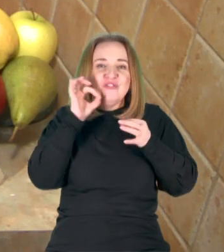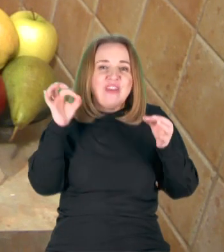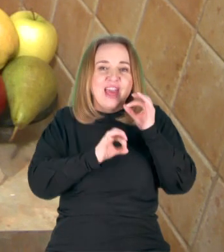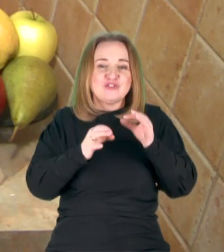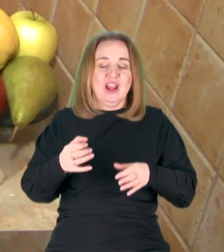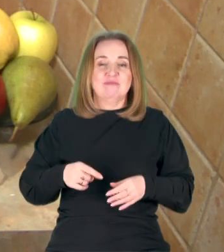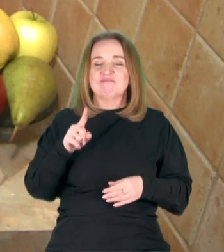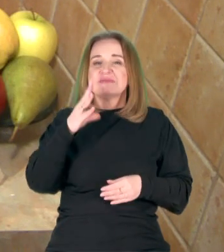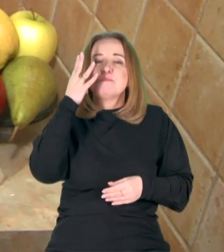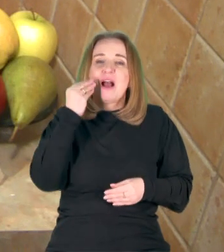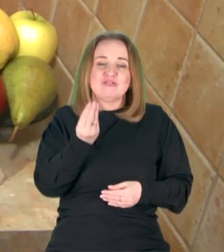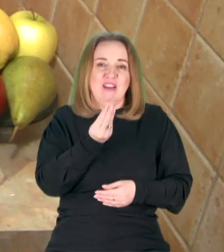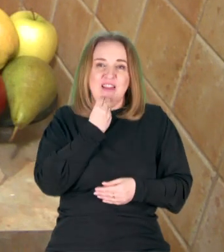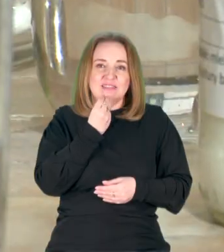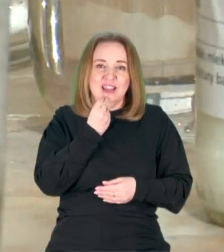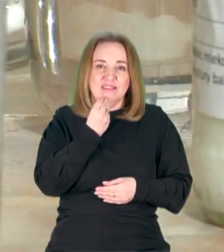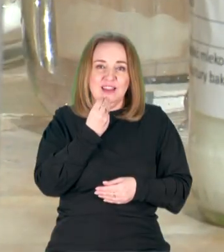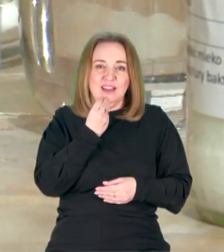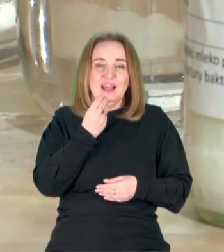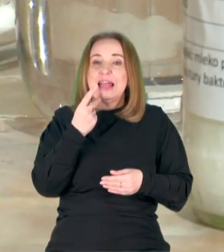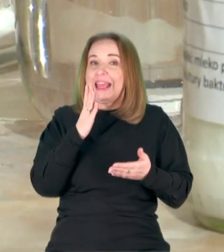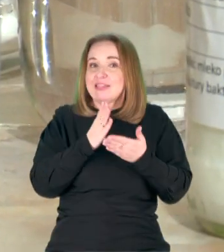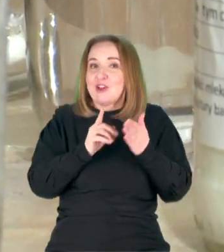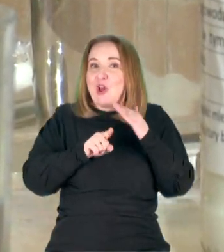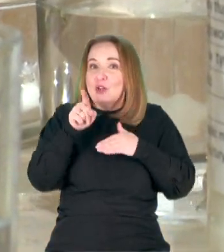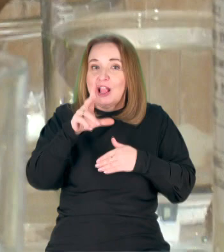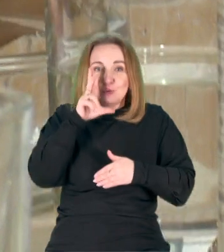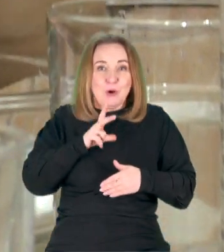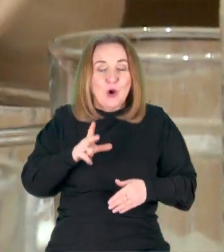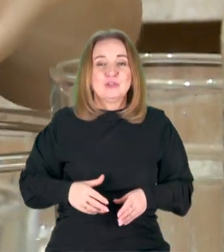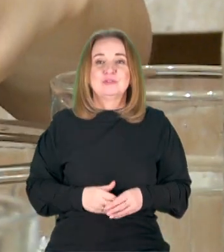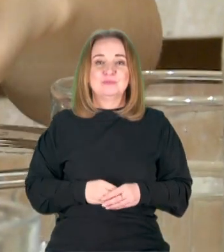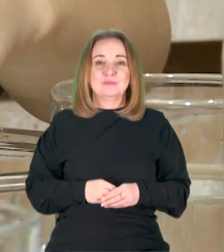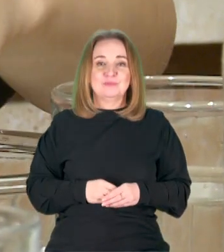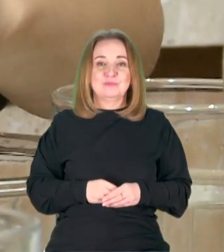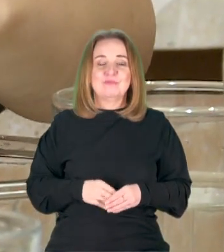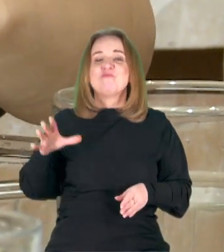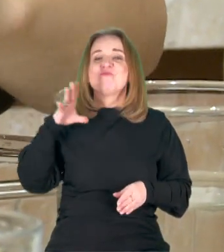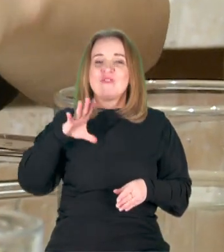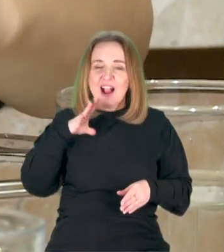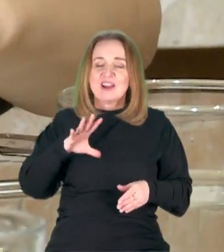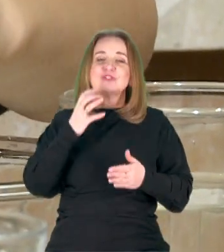świeżymi, pysznymi owocami. To smaczny posiłek nie tylko dla osób aktywnych.